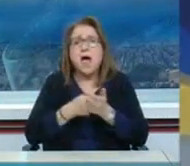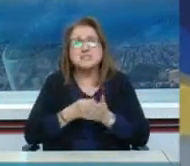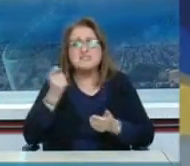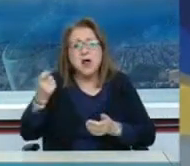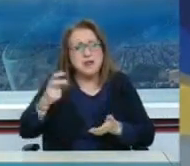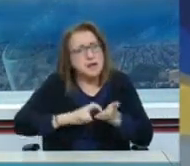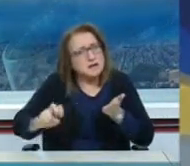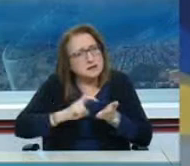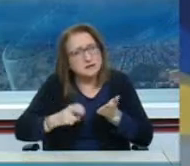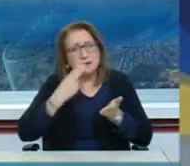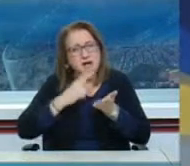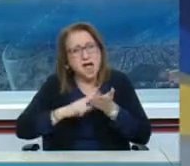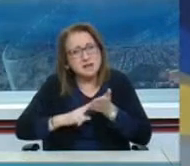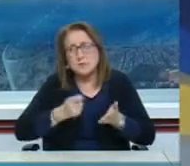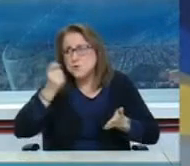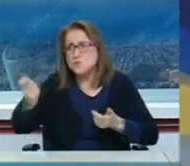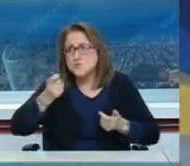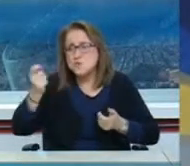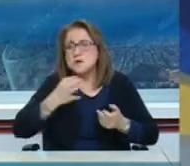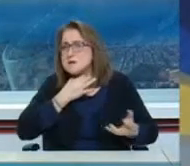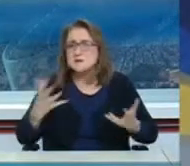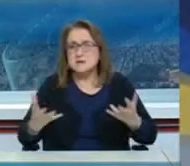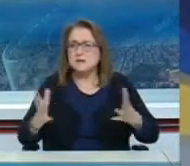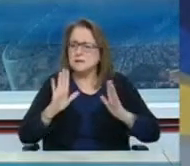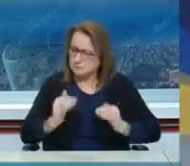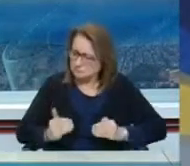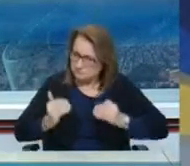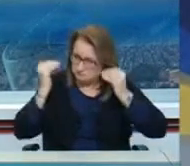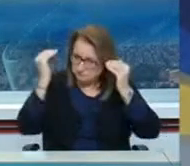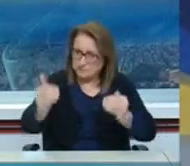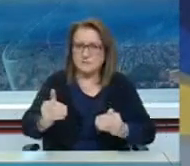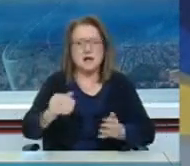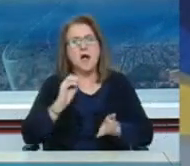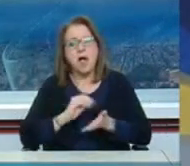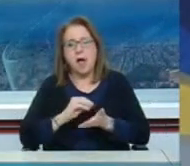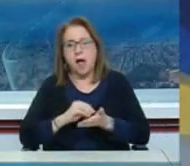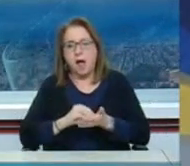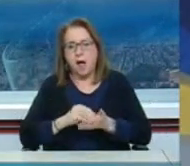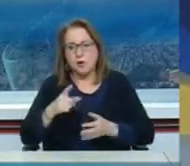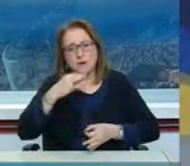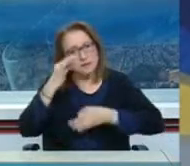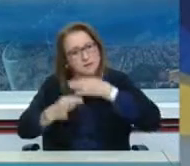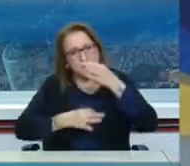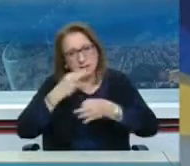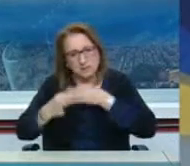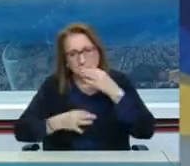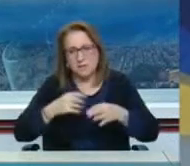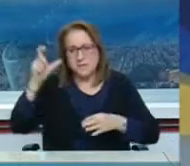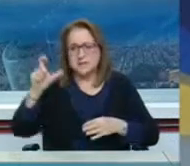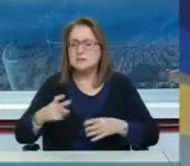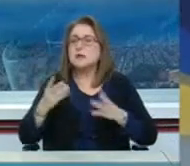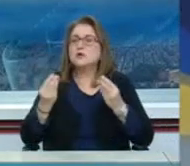της εργασίας και η δημιουργία ενός μηχανισμού παρακολούθησης, θα μιλήσει εκτενέστερα και ο κ. Κυλακάκης γι'